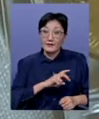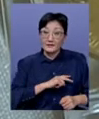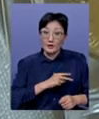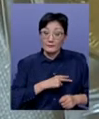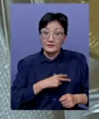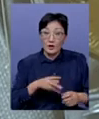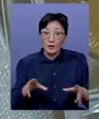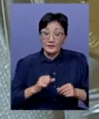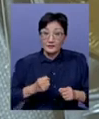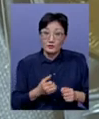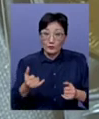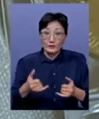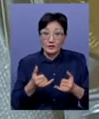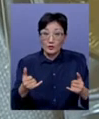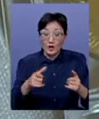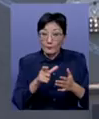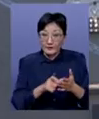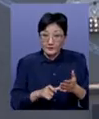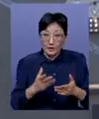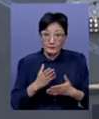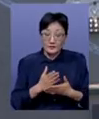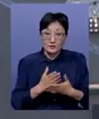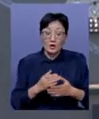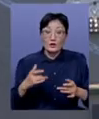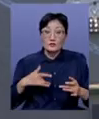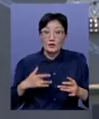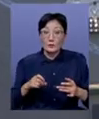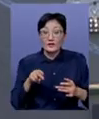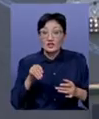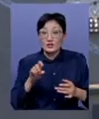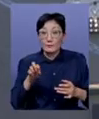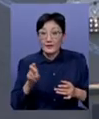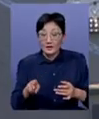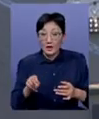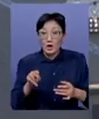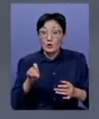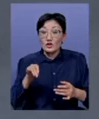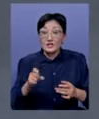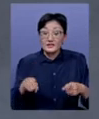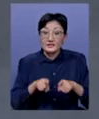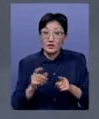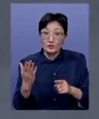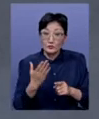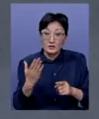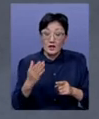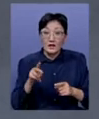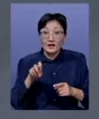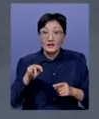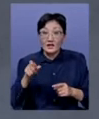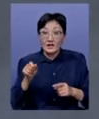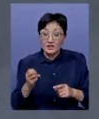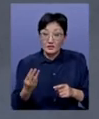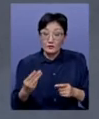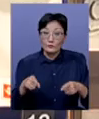мен майдандас достарына арнаған туындылары да бар. Сондай-ақ күйші Қыз Жібек, Менің атым Қожа секілді кинотуындыларымен Қарлығаштың құйрығы